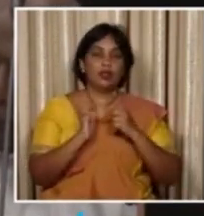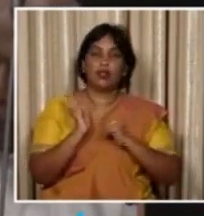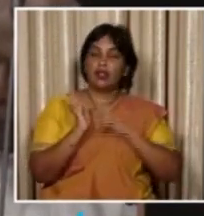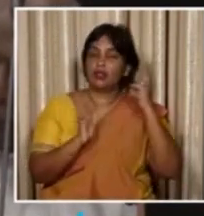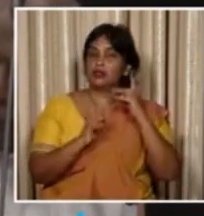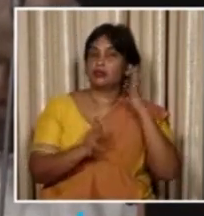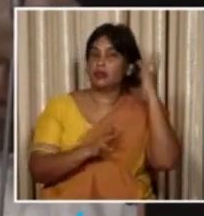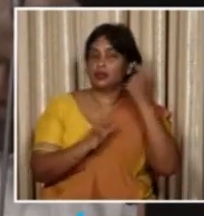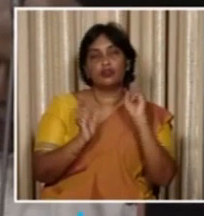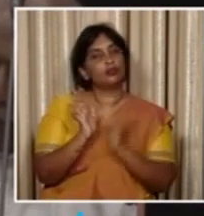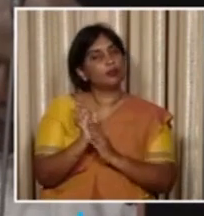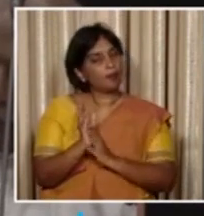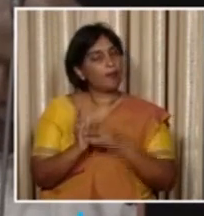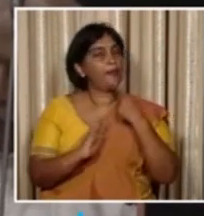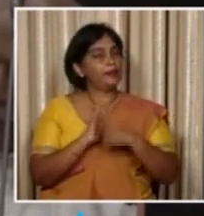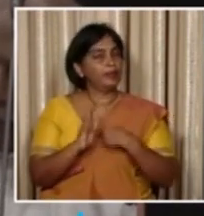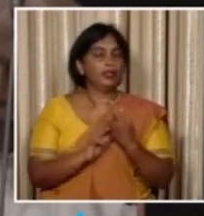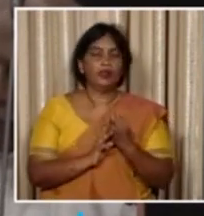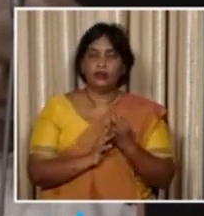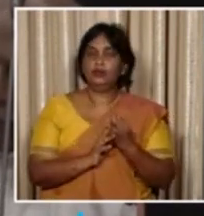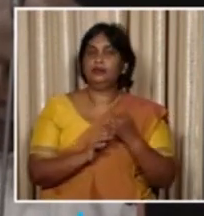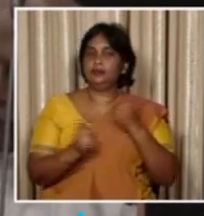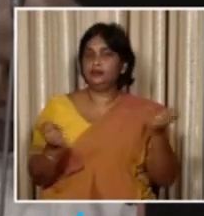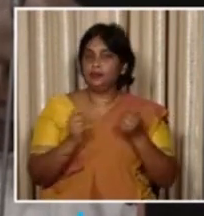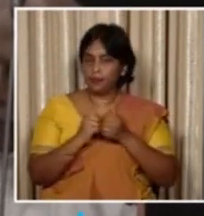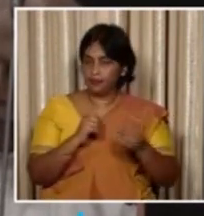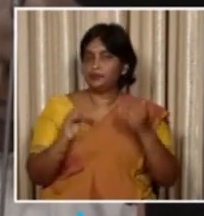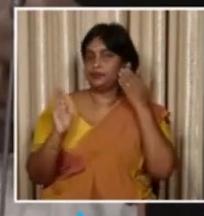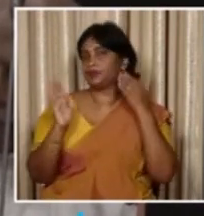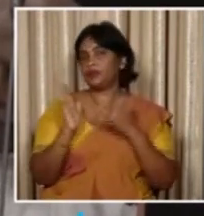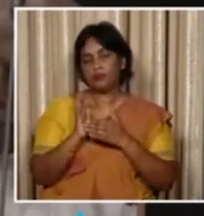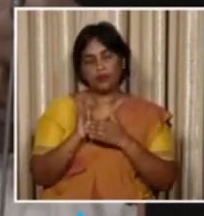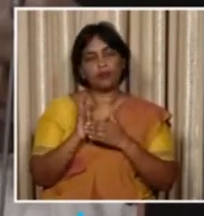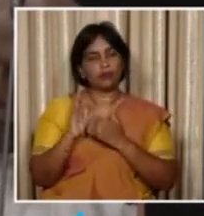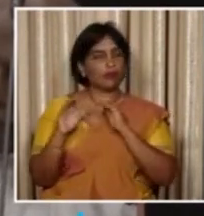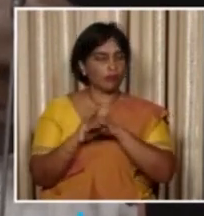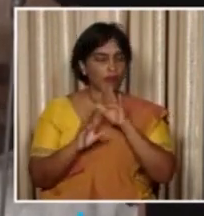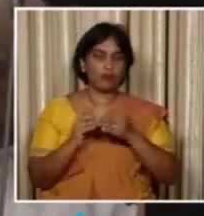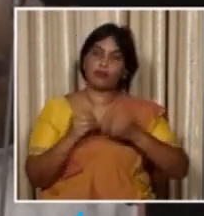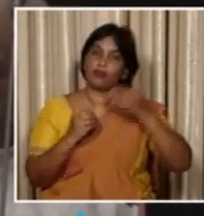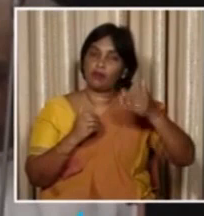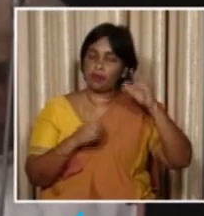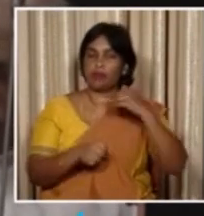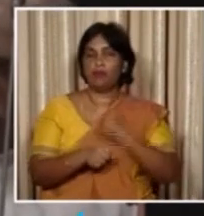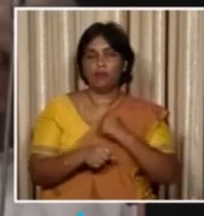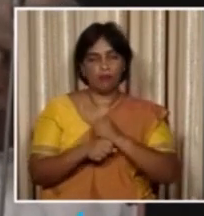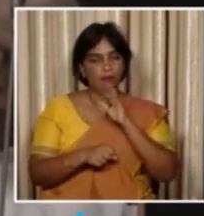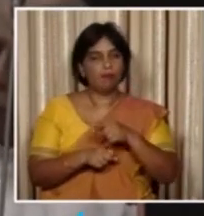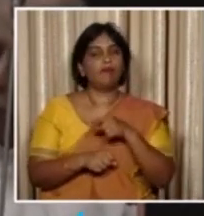ඵලදායි කොමිෂන් සභාව, ශ්‍රී ලංකා ආර්ථික වෙළඳ ආයතන ආවරණ ඇතුළත් වෙනවා. දීර්ඝකාලීන රජයක්